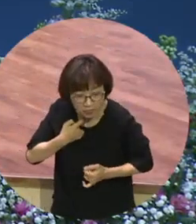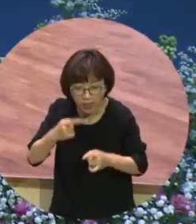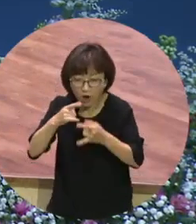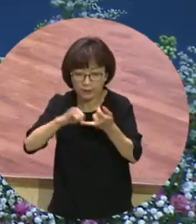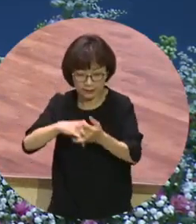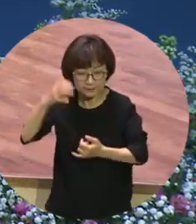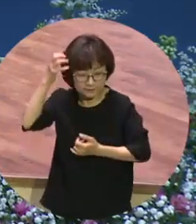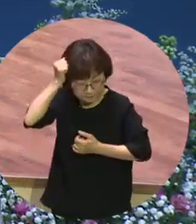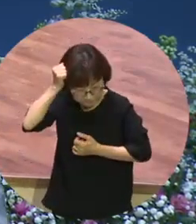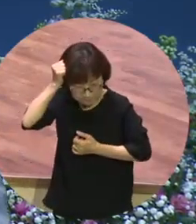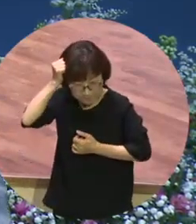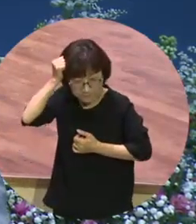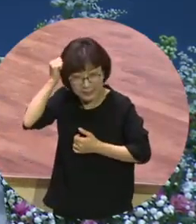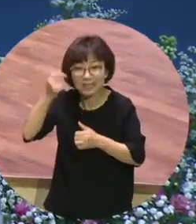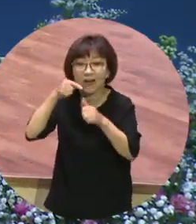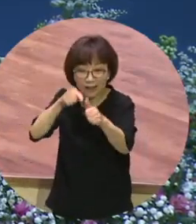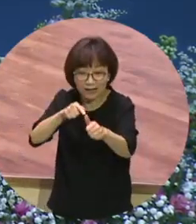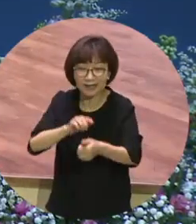내 영이